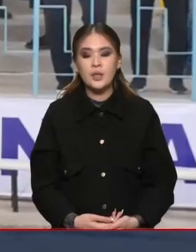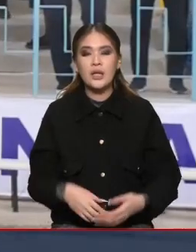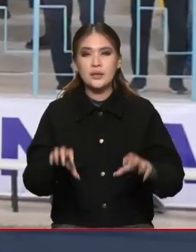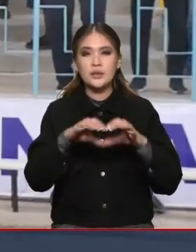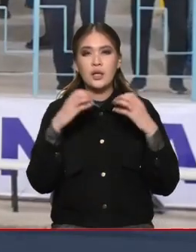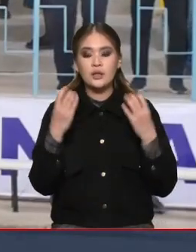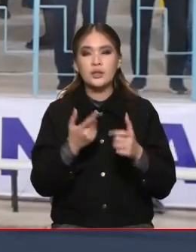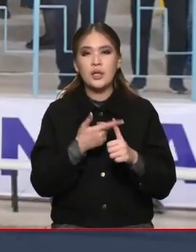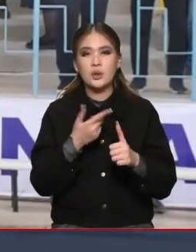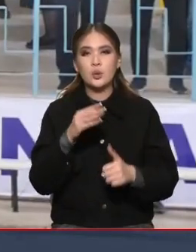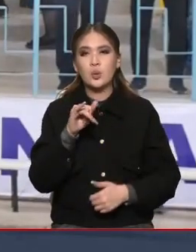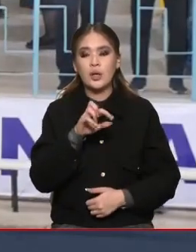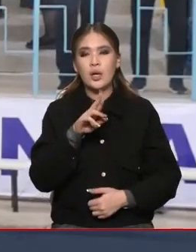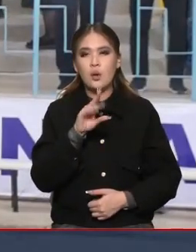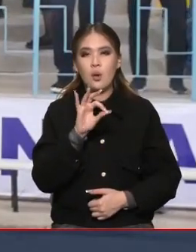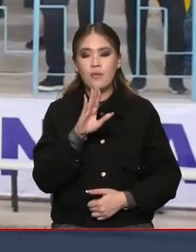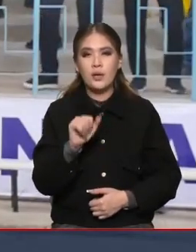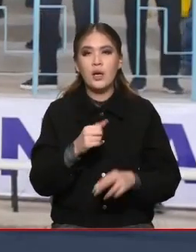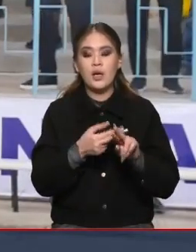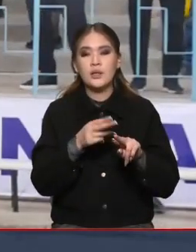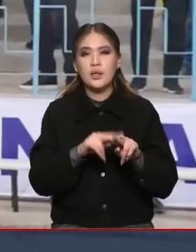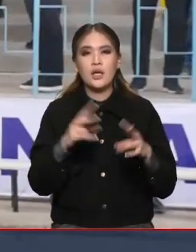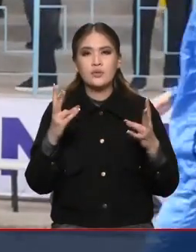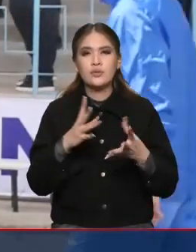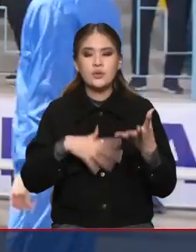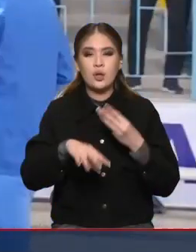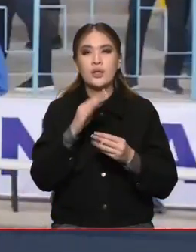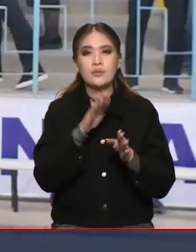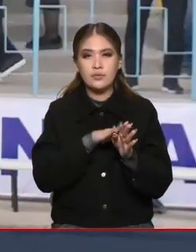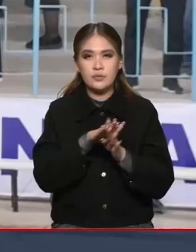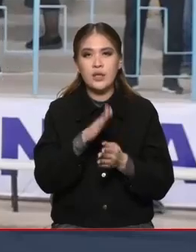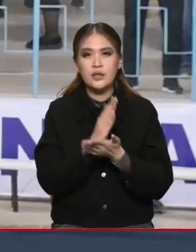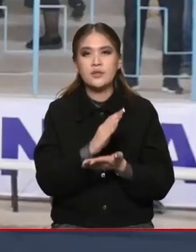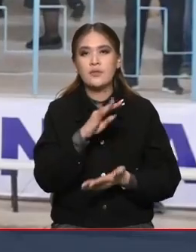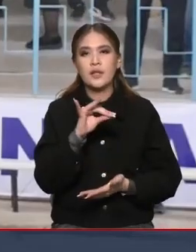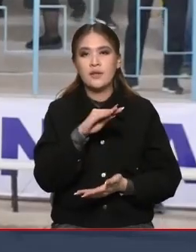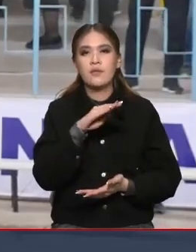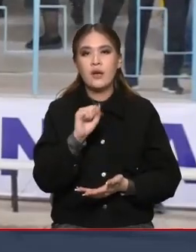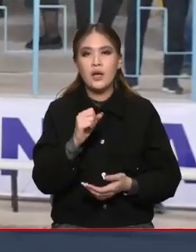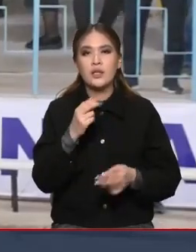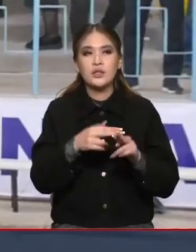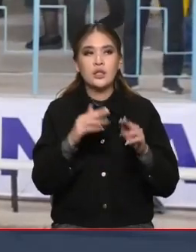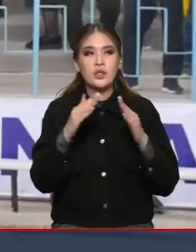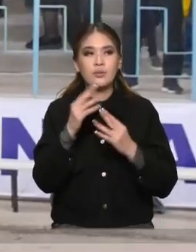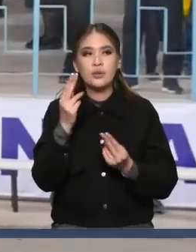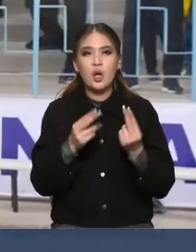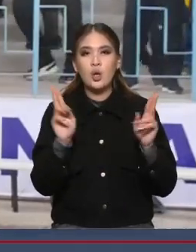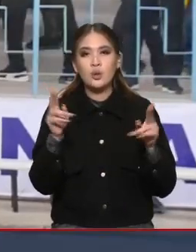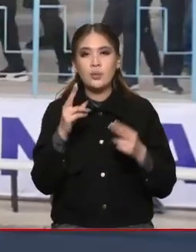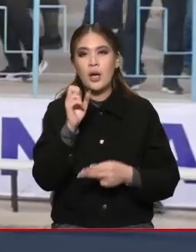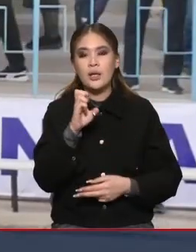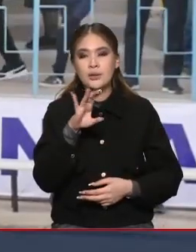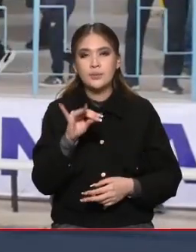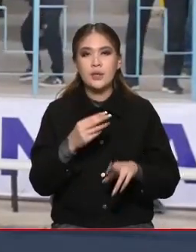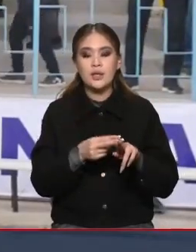Стадион имени Амина Туякова соответствует всем необходимым стандартам и требованиям ФИФА. Это первая домашняя игра футбольного клуба «Каспий». И